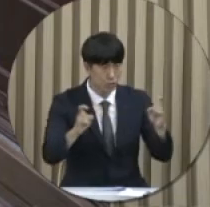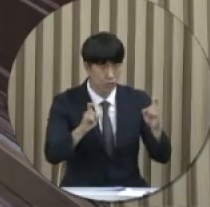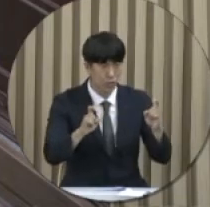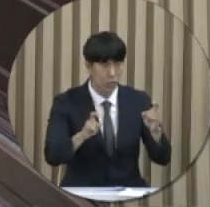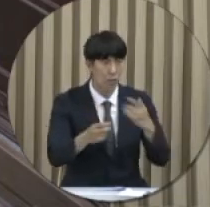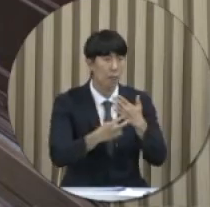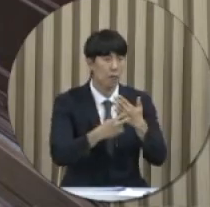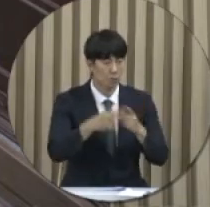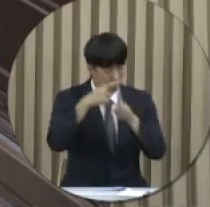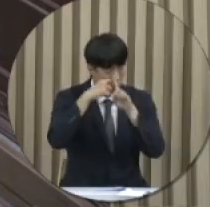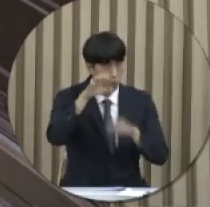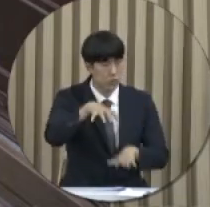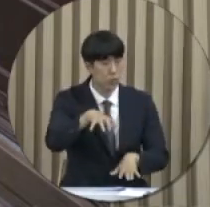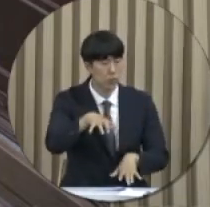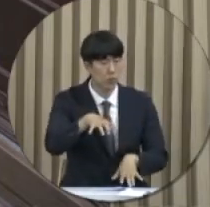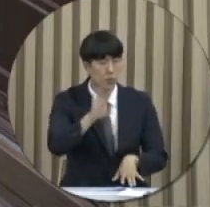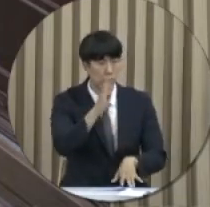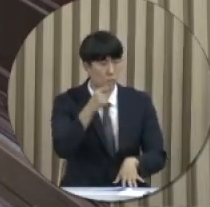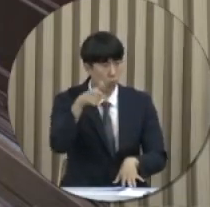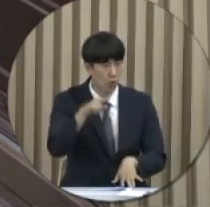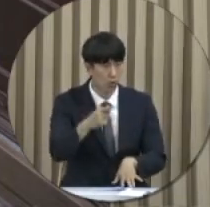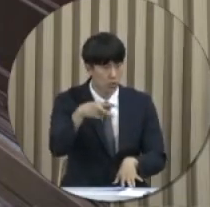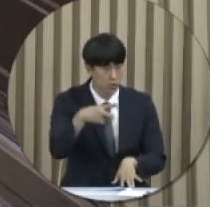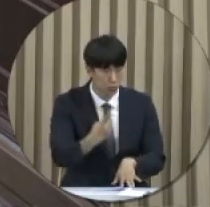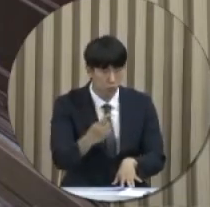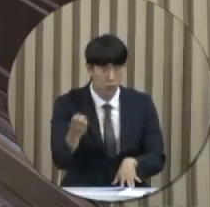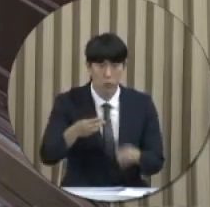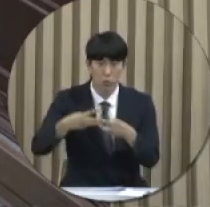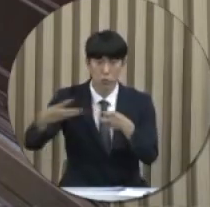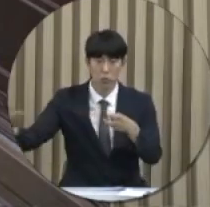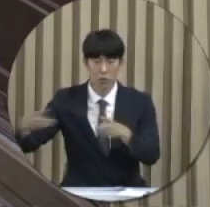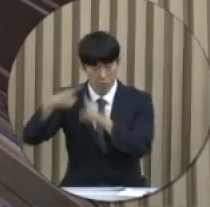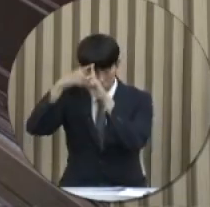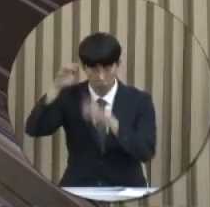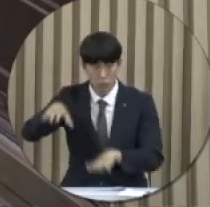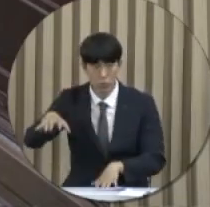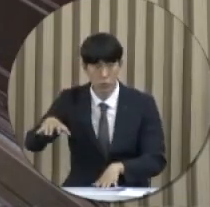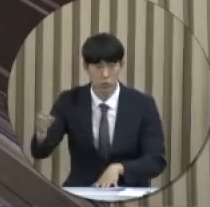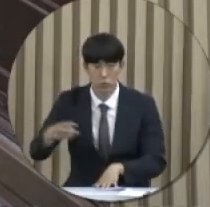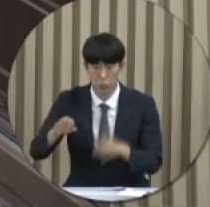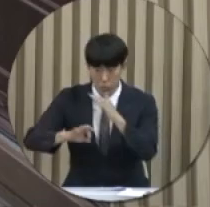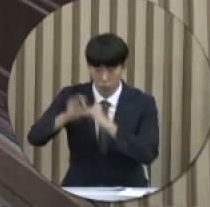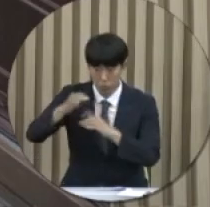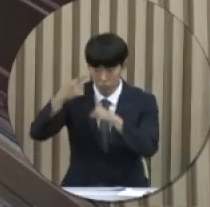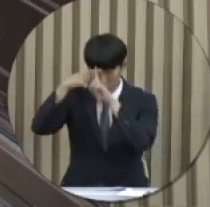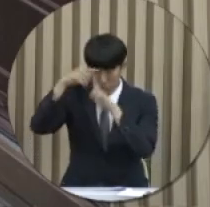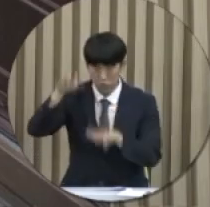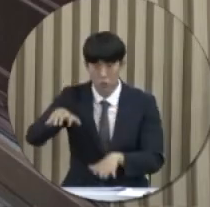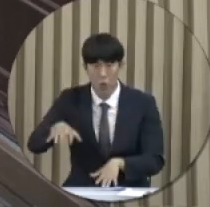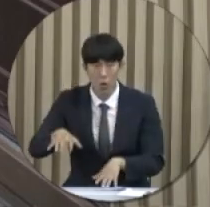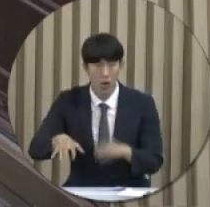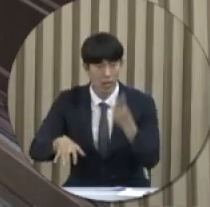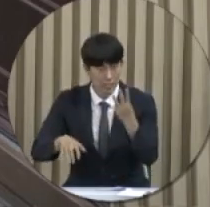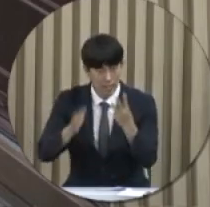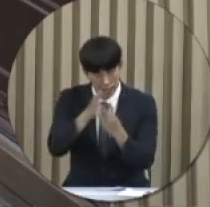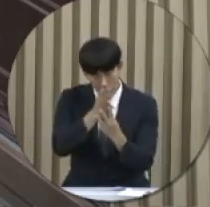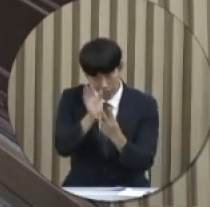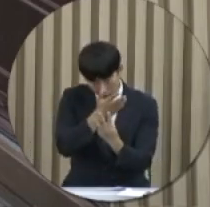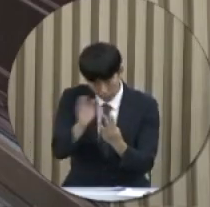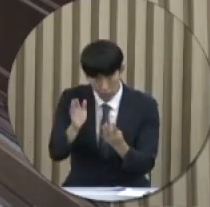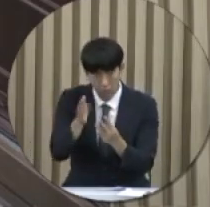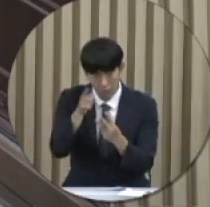보건소가 화성시 보건소, 그 다음에 동탄 보건소, 그 다음에 동부 보건소 이렇게 3체제로 전환이